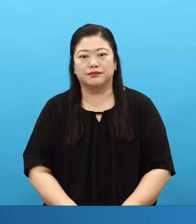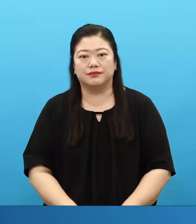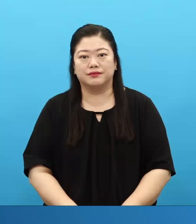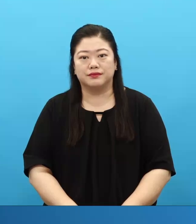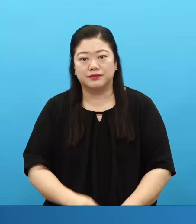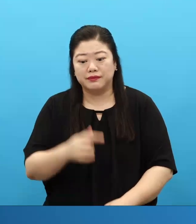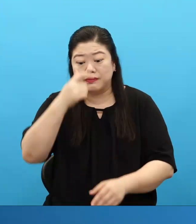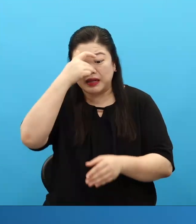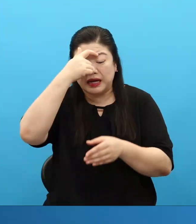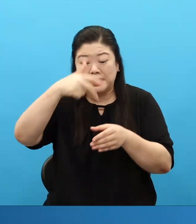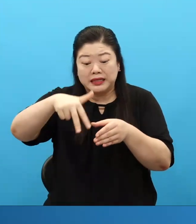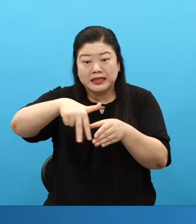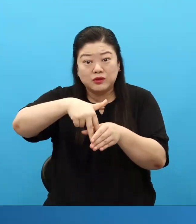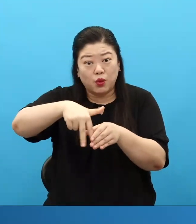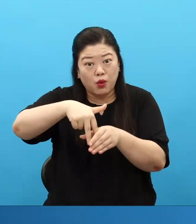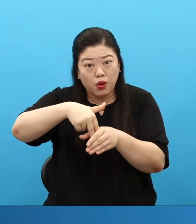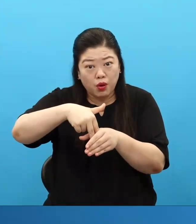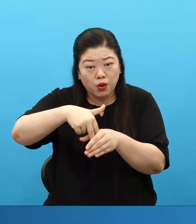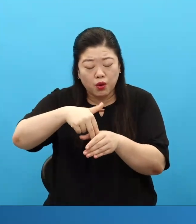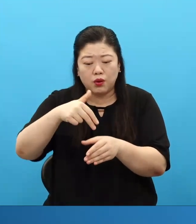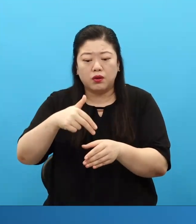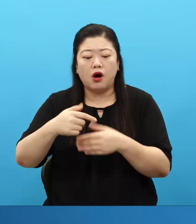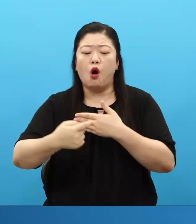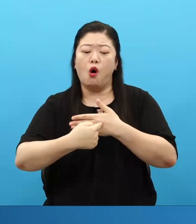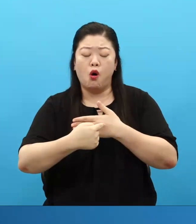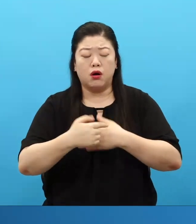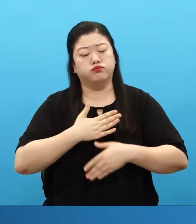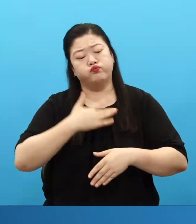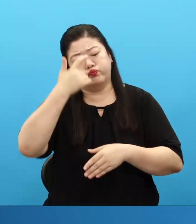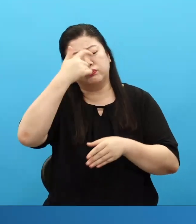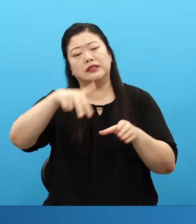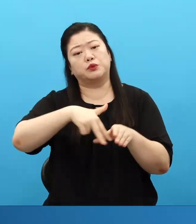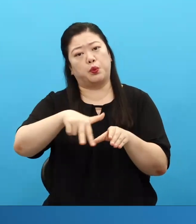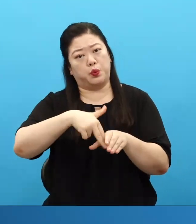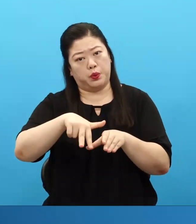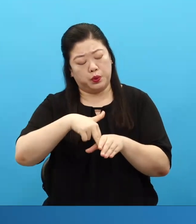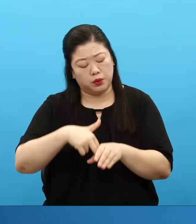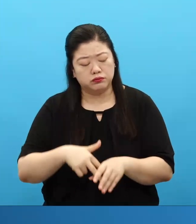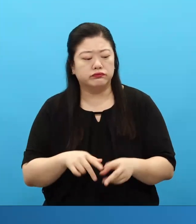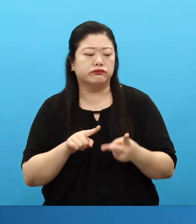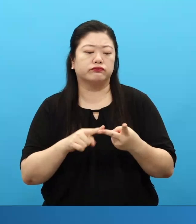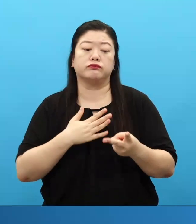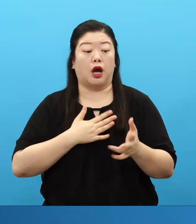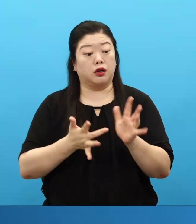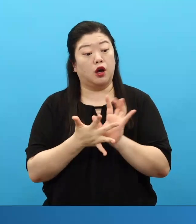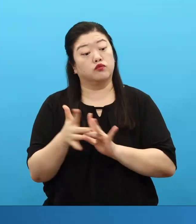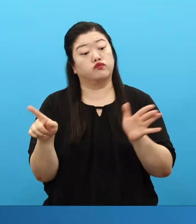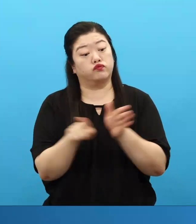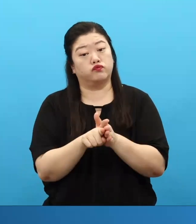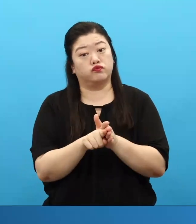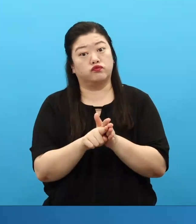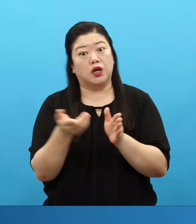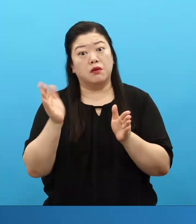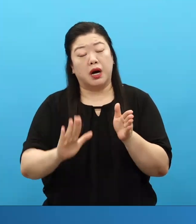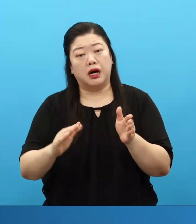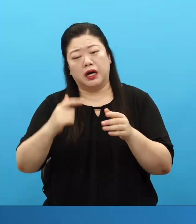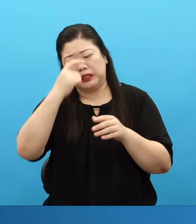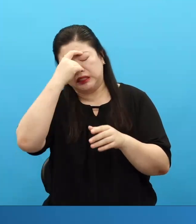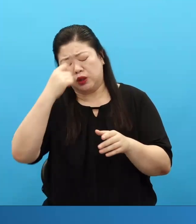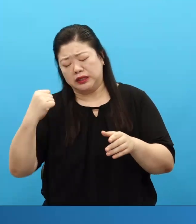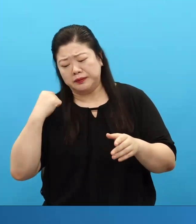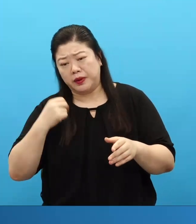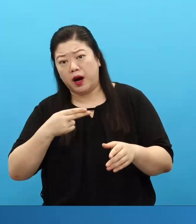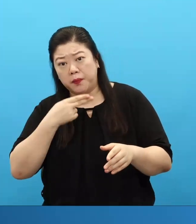보려고 합니다. 그거는 힘이 아닙니다. If Christians don't have the power, then they try to just collect their own things and they're harming others. That's not true power.